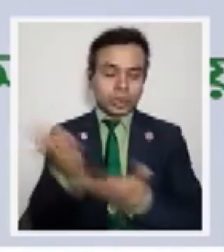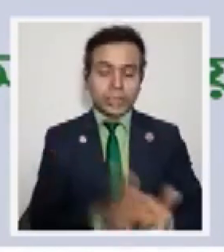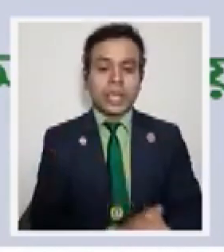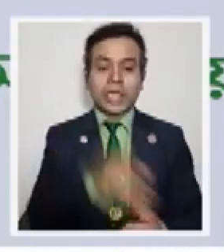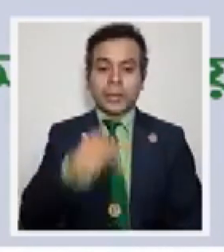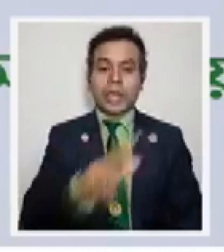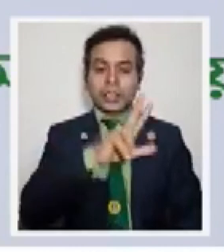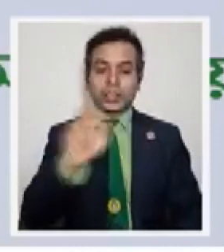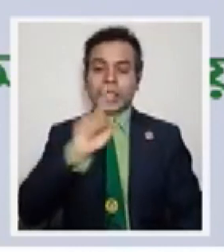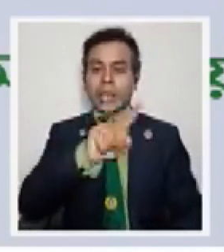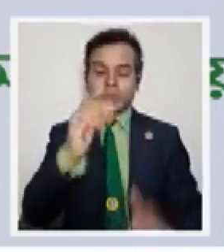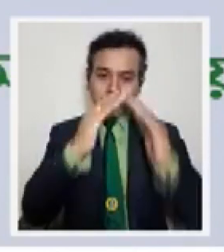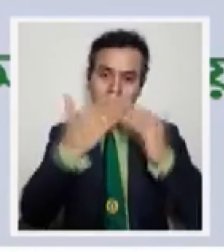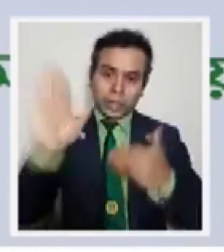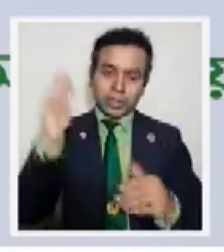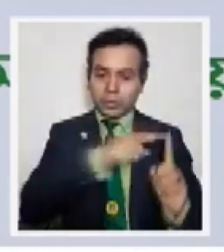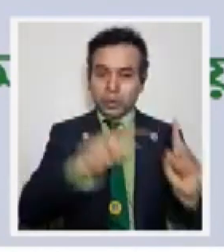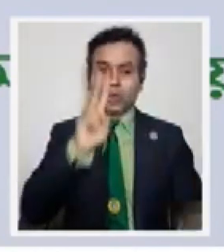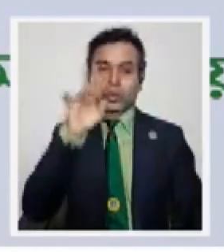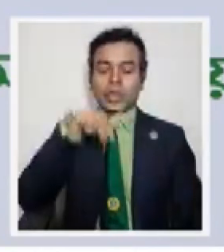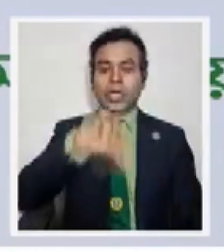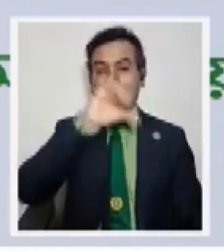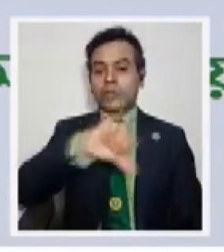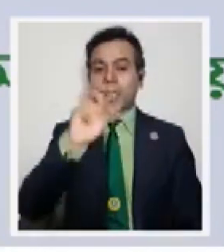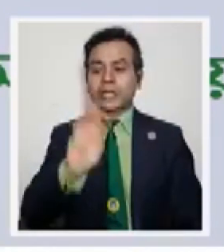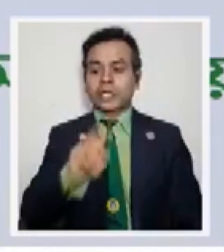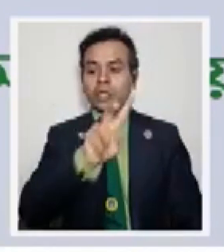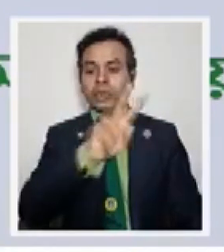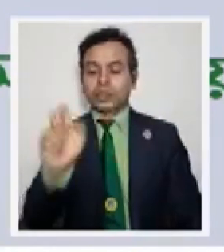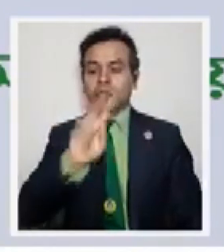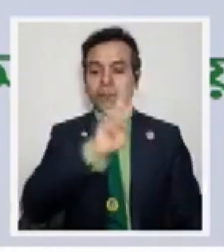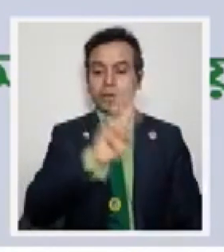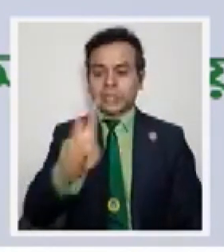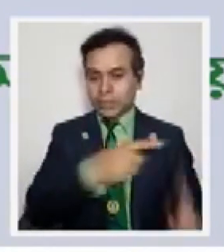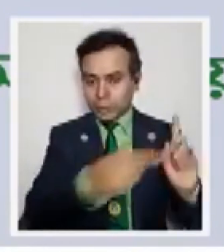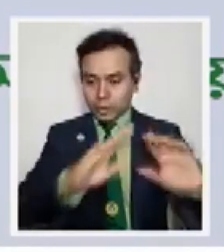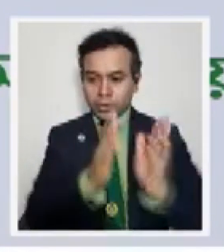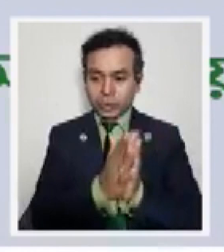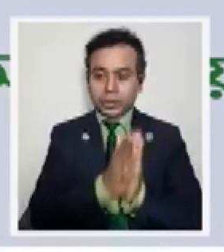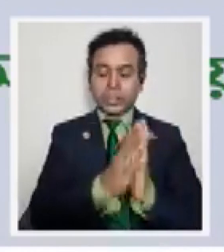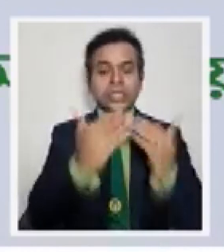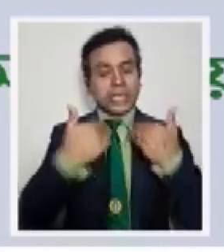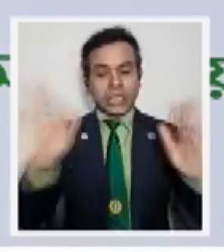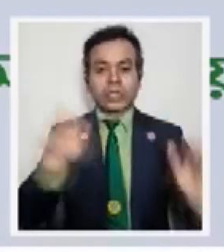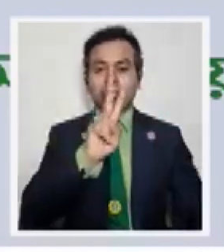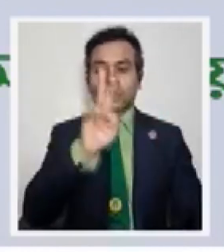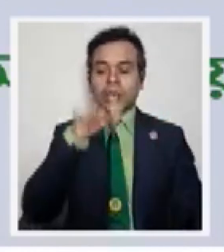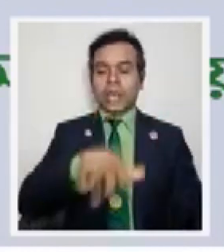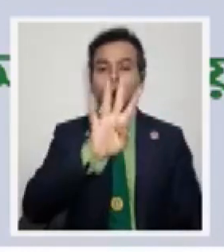24 ঘন্টায় কোয়ারেন্টাইনে 1789 জন, ছাড় পেয়েছেন 2811 জন 24 ঘন্টায়, এ পর্যন্ত